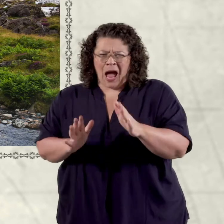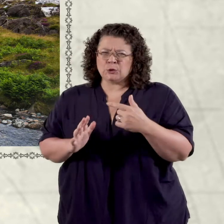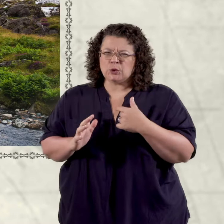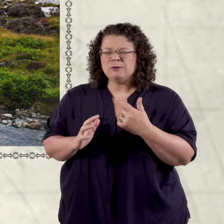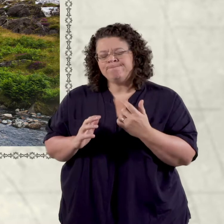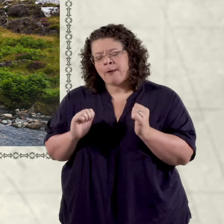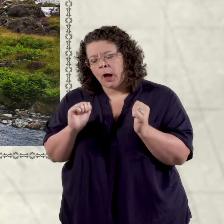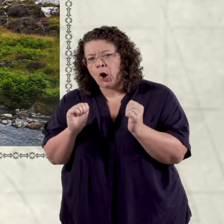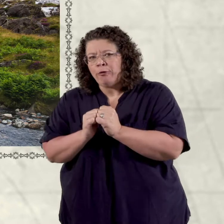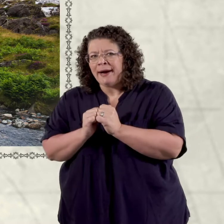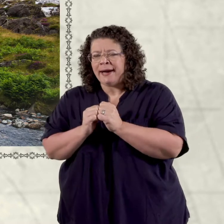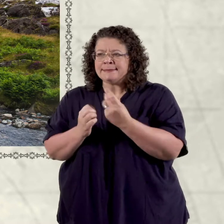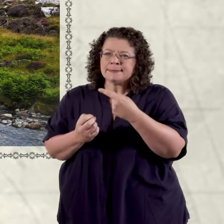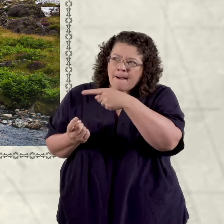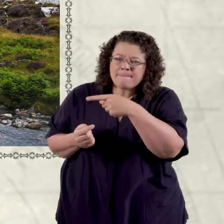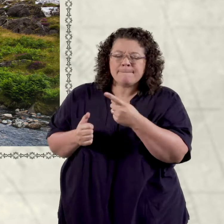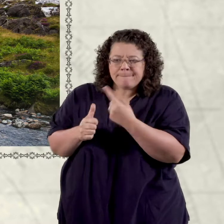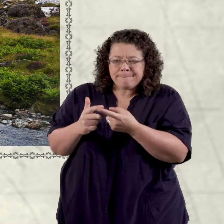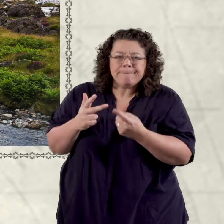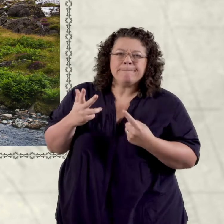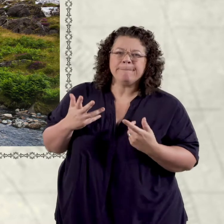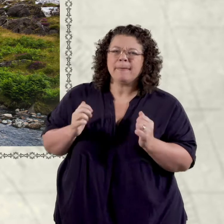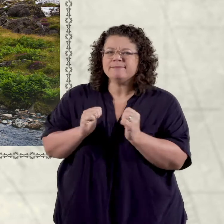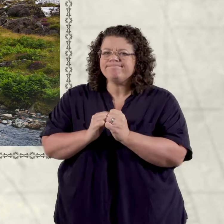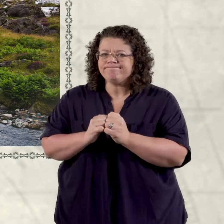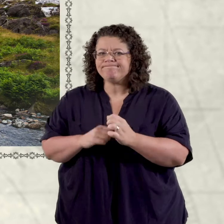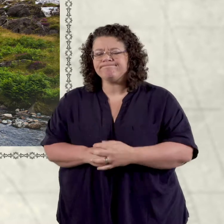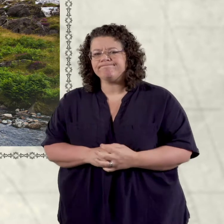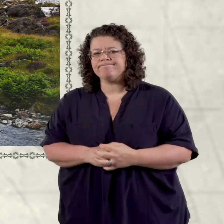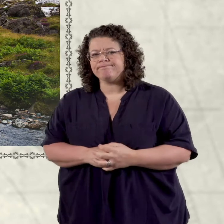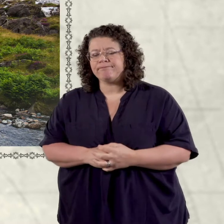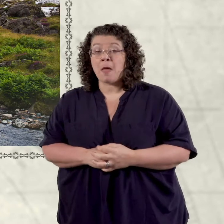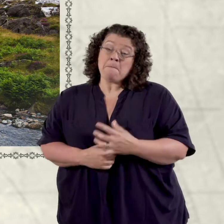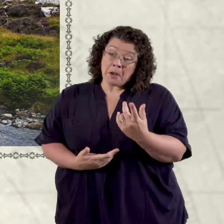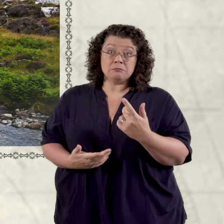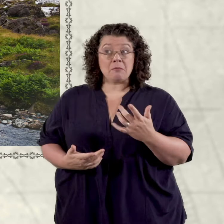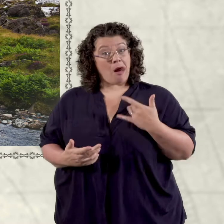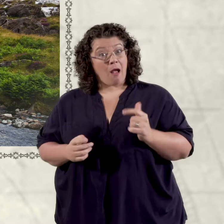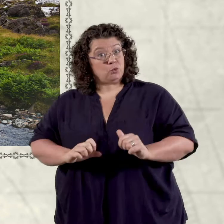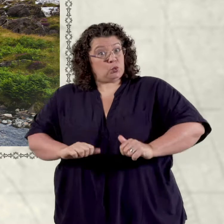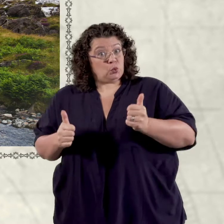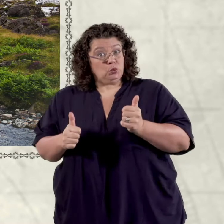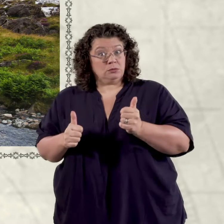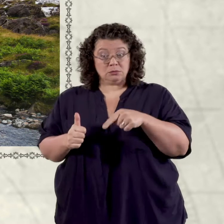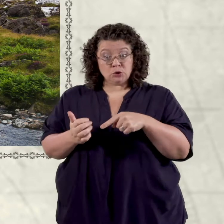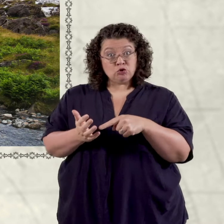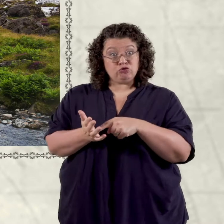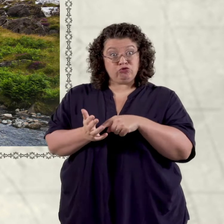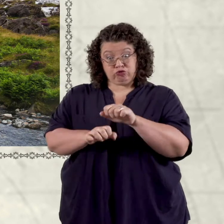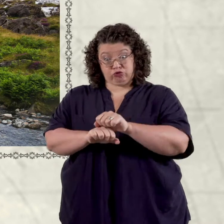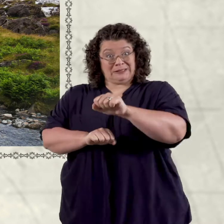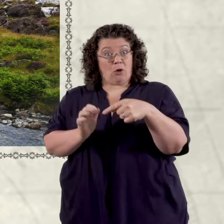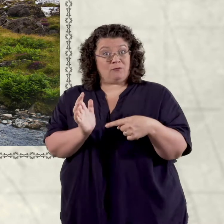Harry. Ond, roedd bywyd yn dda wedi cytundeb Trefaldwyn, a fi